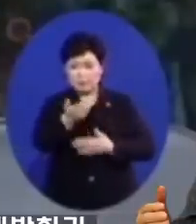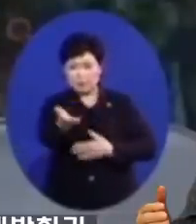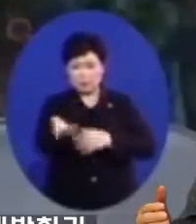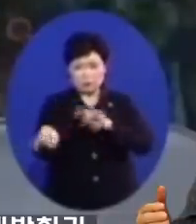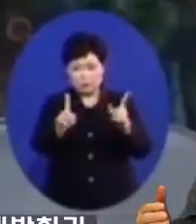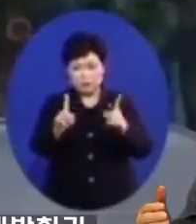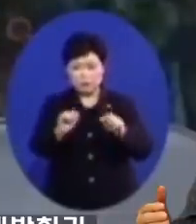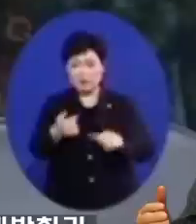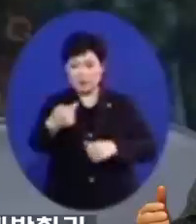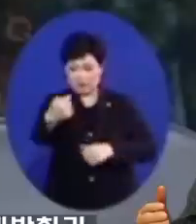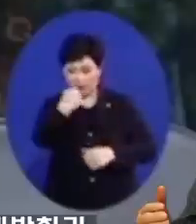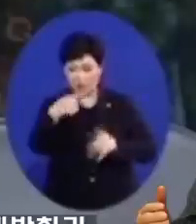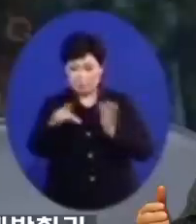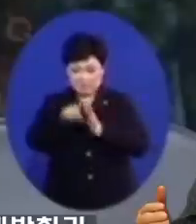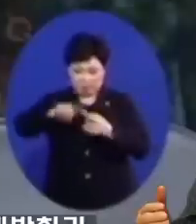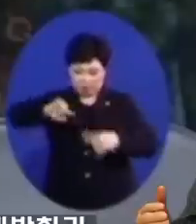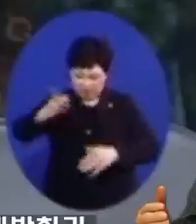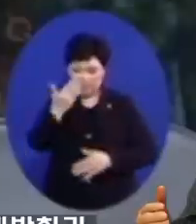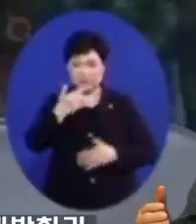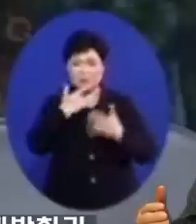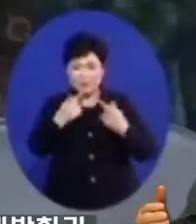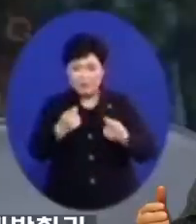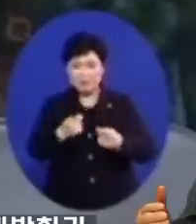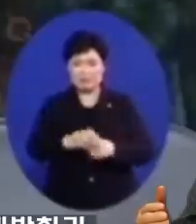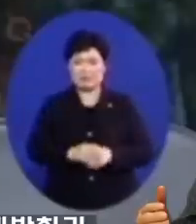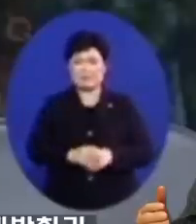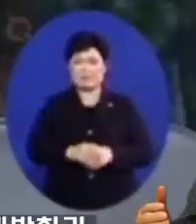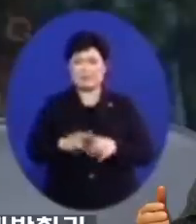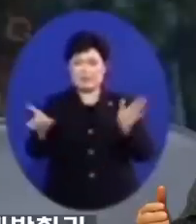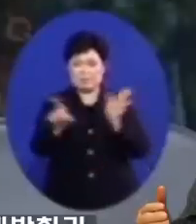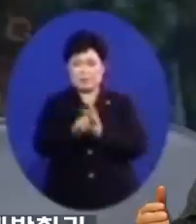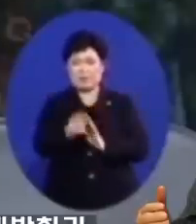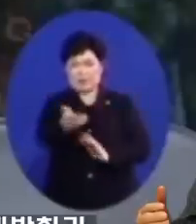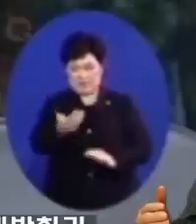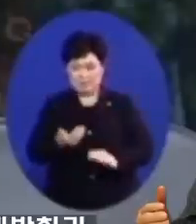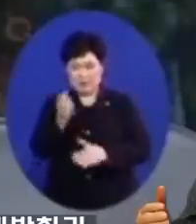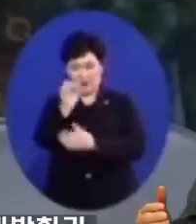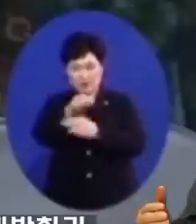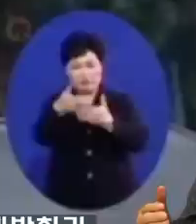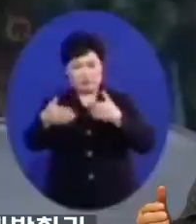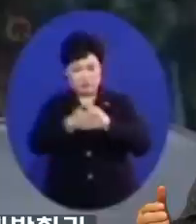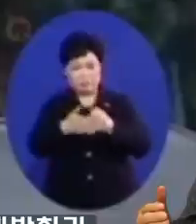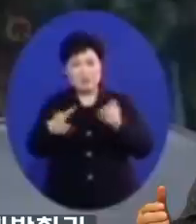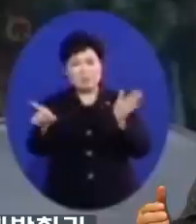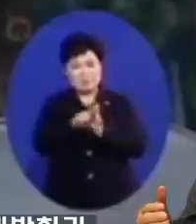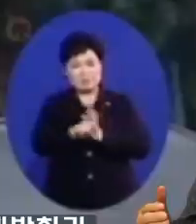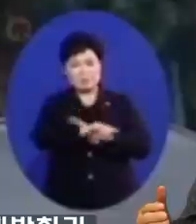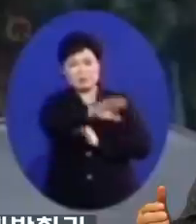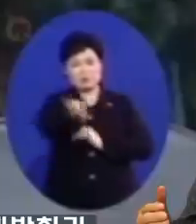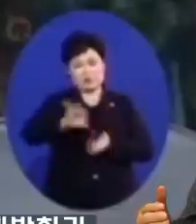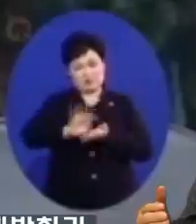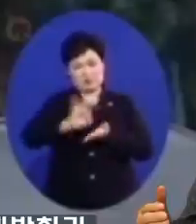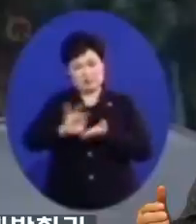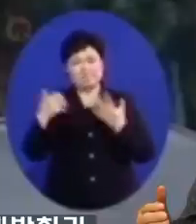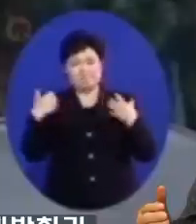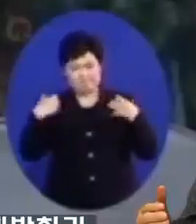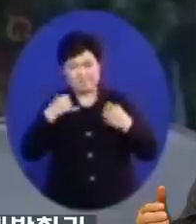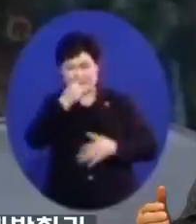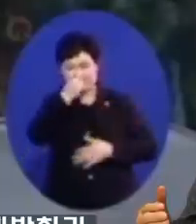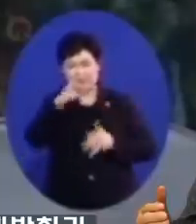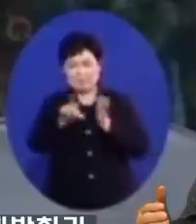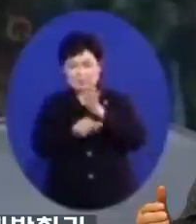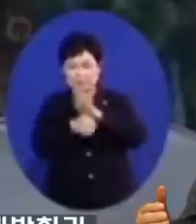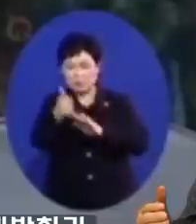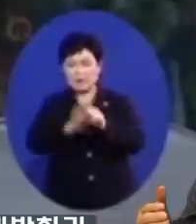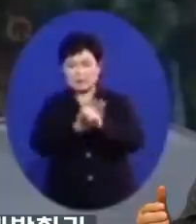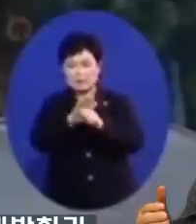내 믿은 대로 될지어다. 이미 하나님은 믿음을 주어 놓았기 때문에 믿음을 우리가 사용해야 되는 것입니다. 믿음, 소망,